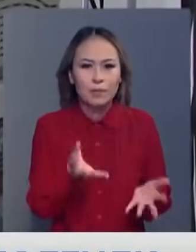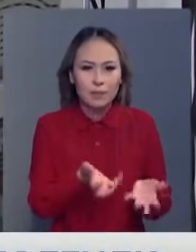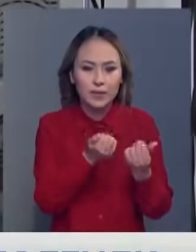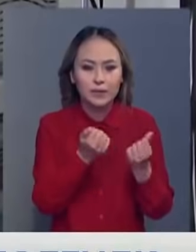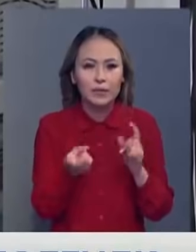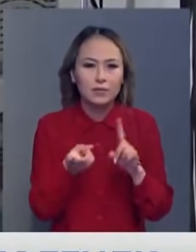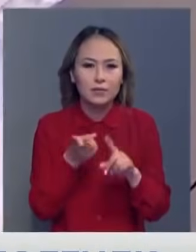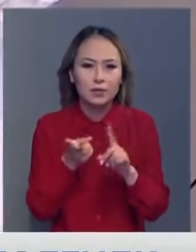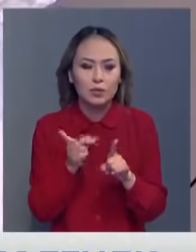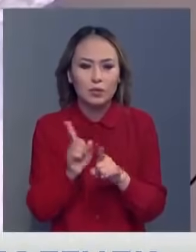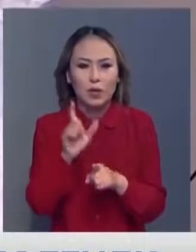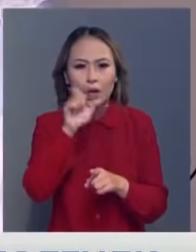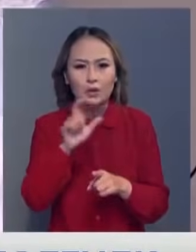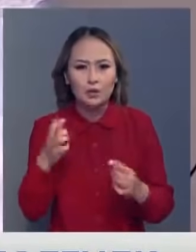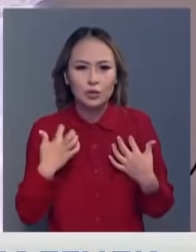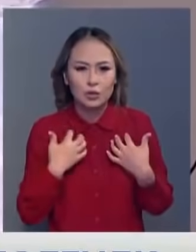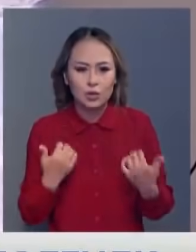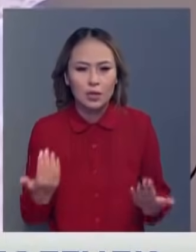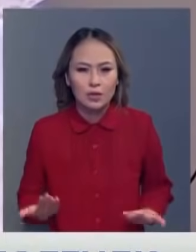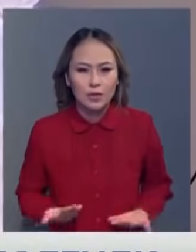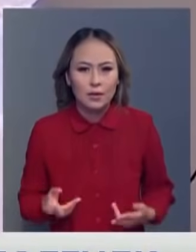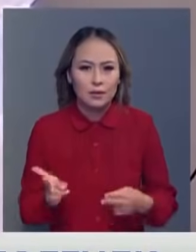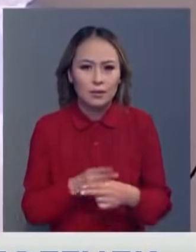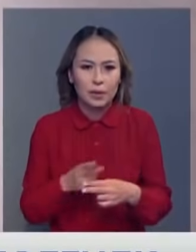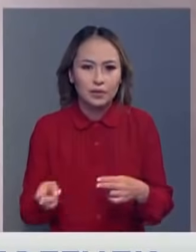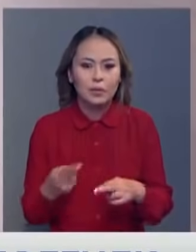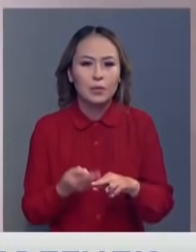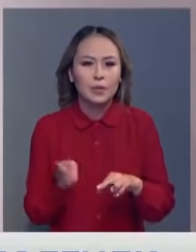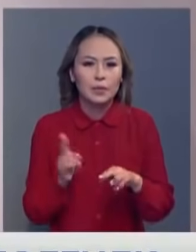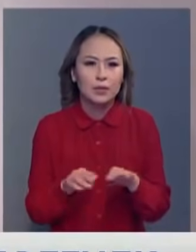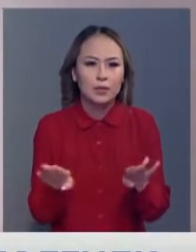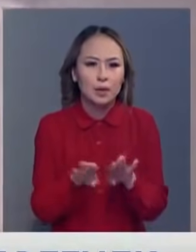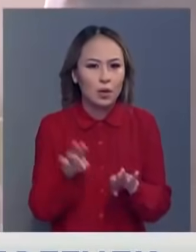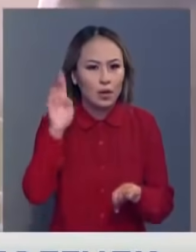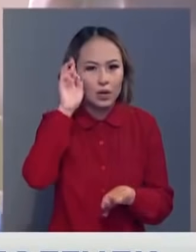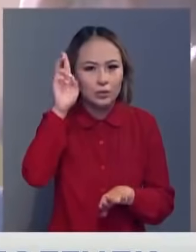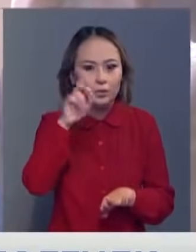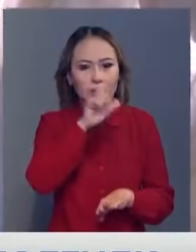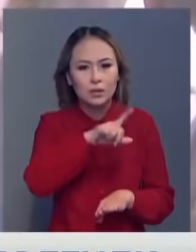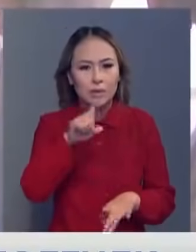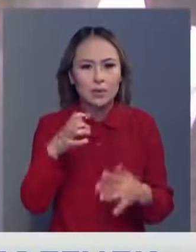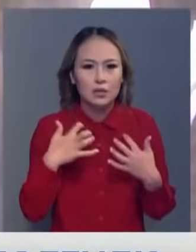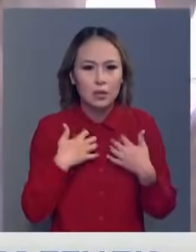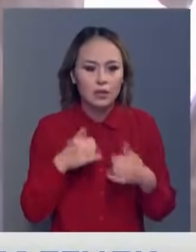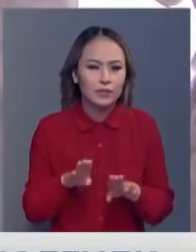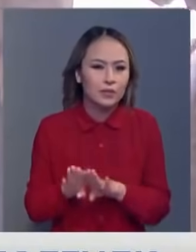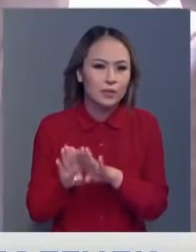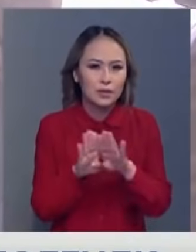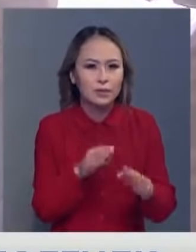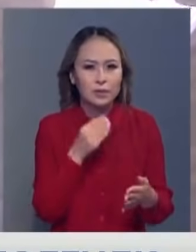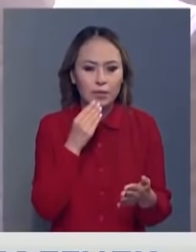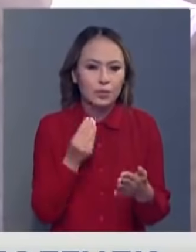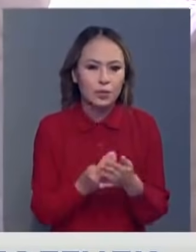десе, енді бірі адам өміріне араша түсуді құп санады. Сөйтіп билік ел жұрттың амандығы бәрінен қымбат